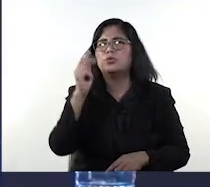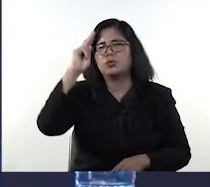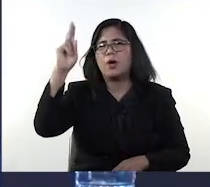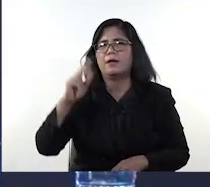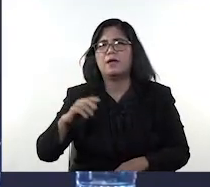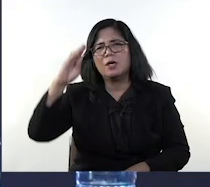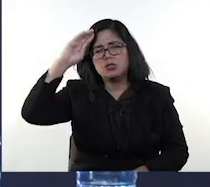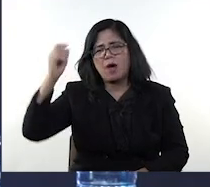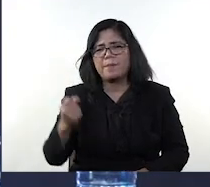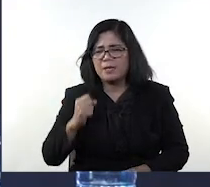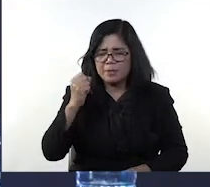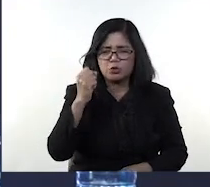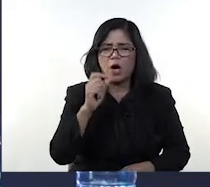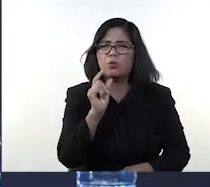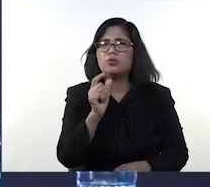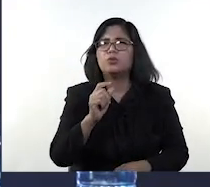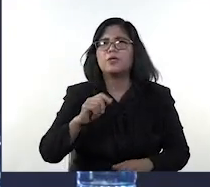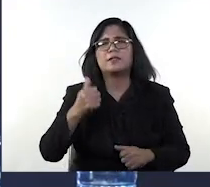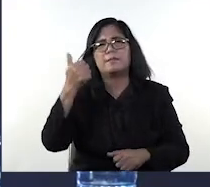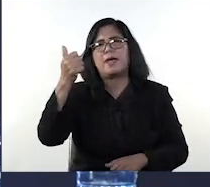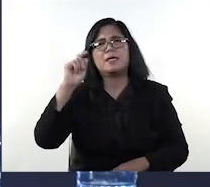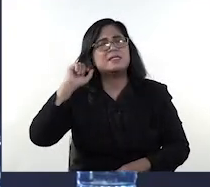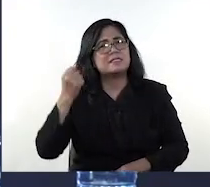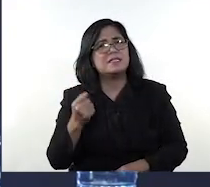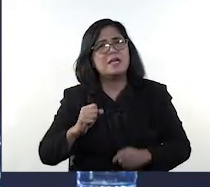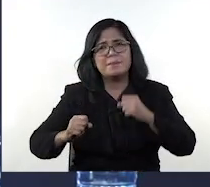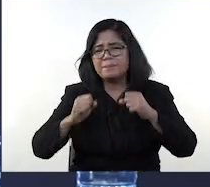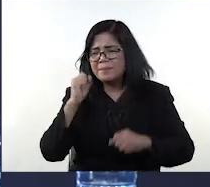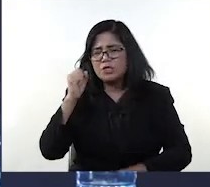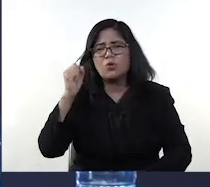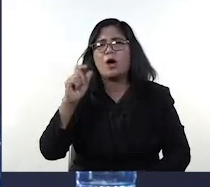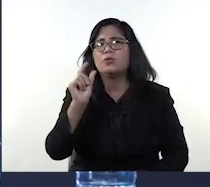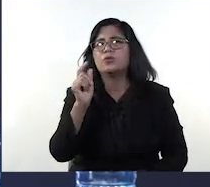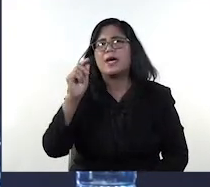terbaik istri Berusahalah menjadi yang terbaik adik-adik